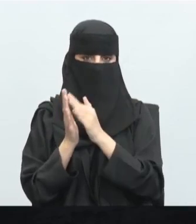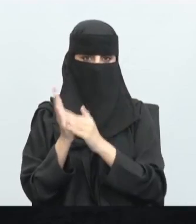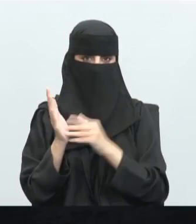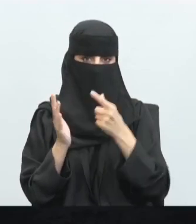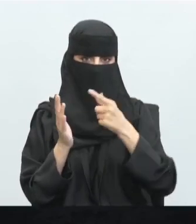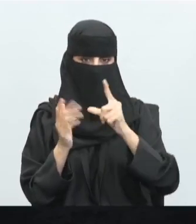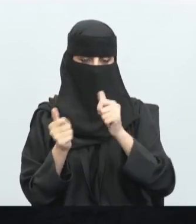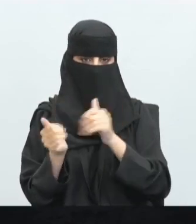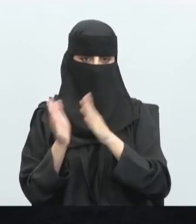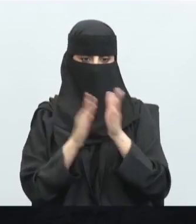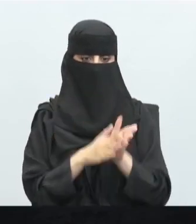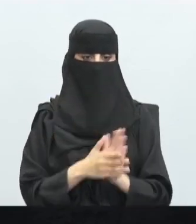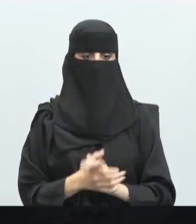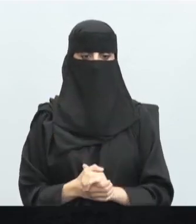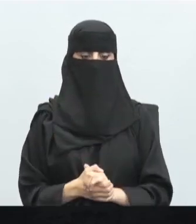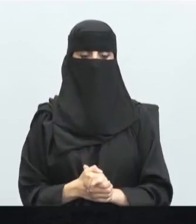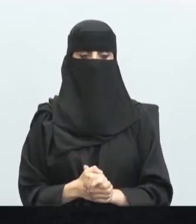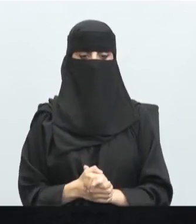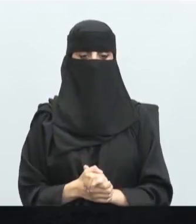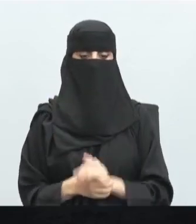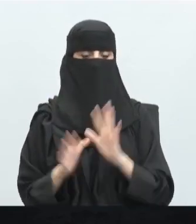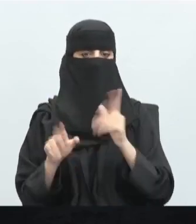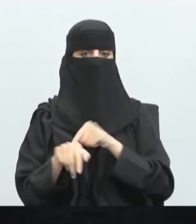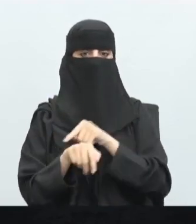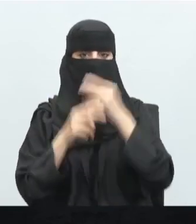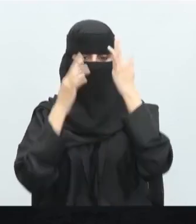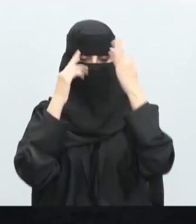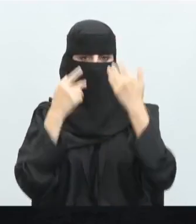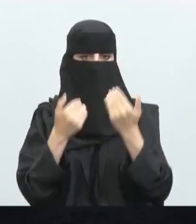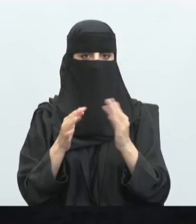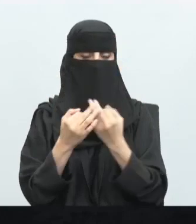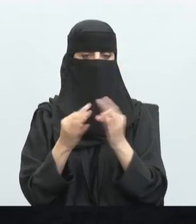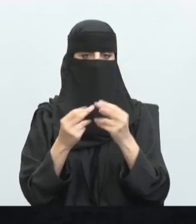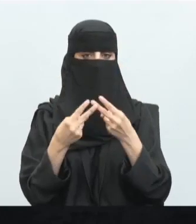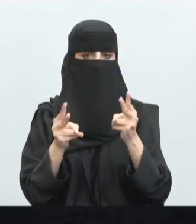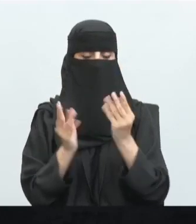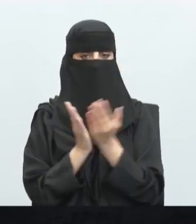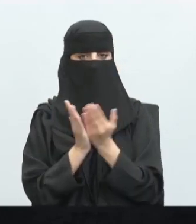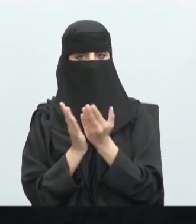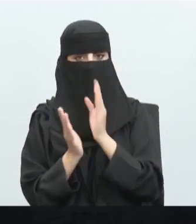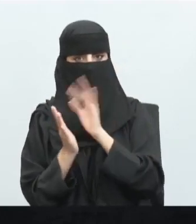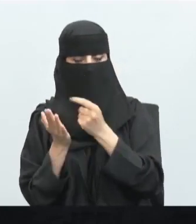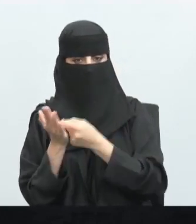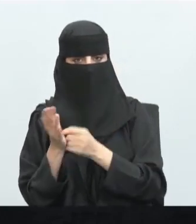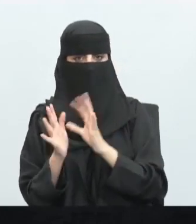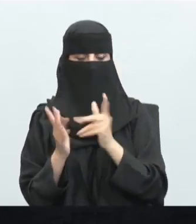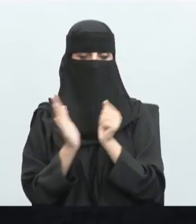استطيع تنفيذها متى شئت سواء في المدرسه او في